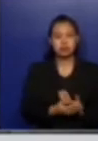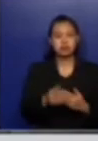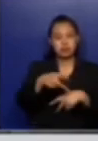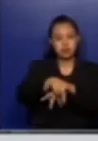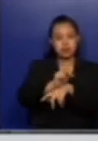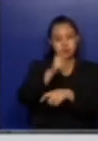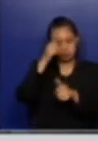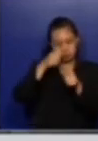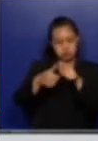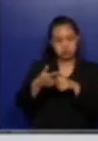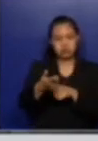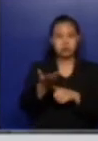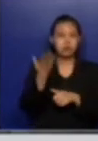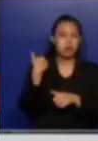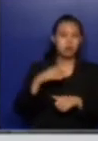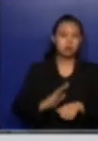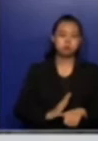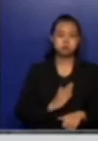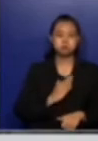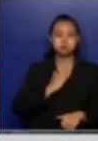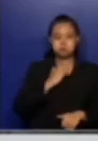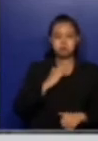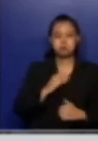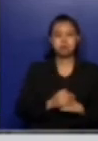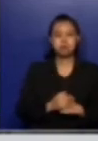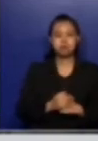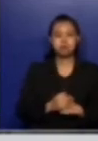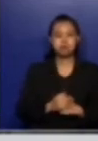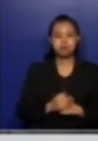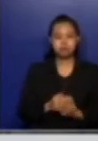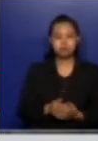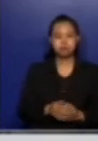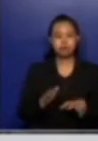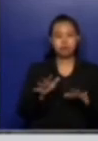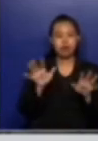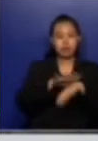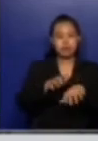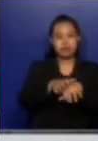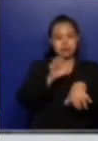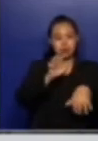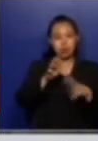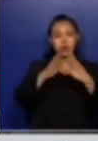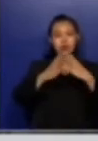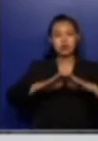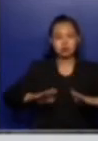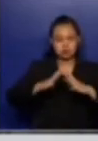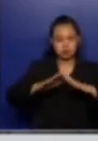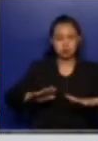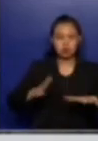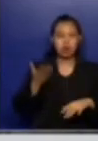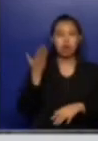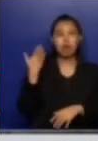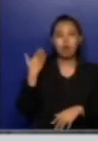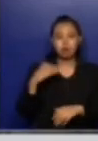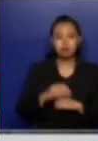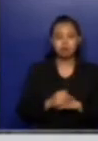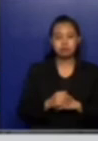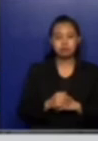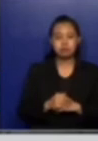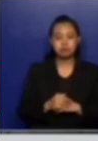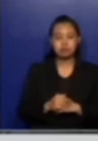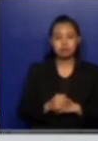านั้นนะครับเคยมีความภาคภูมิใจนะครับว่าเราเป็นเสือตัวต้นๆของเอเชียในสมัยนั้นประเทศไทยเราจะ